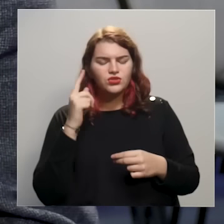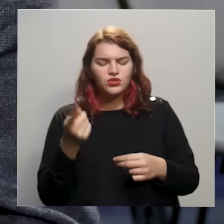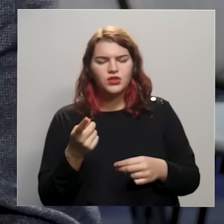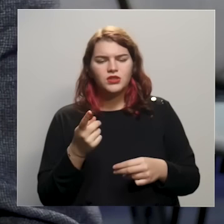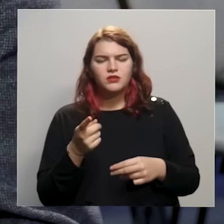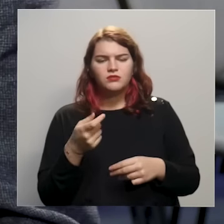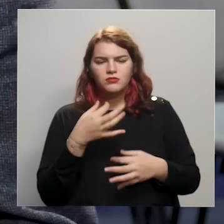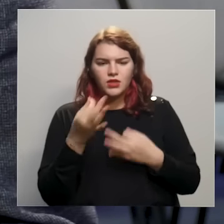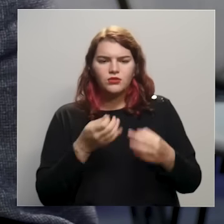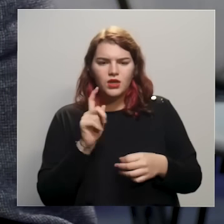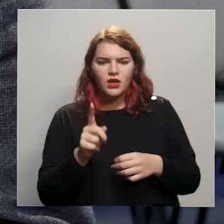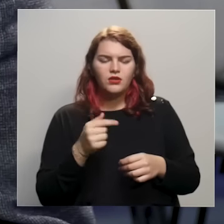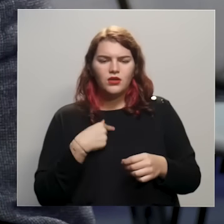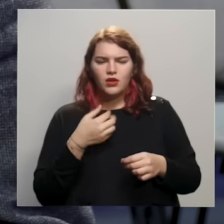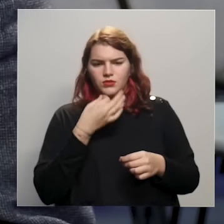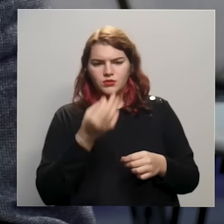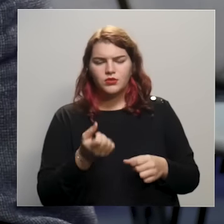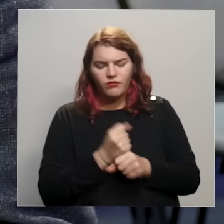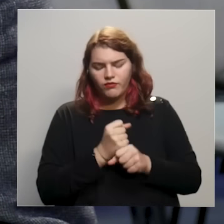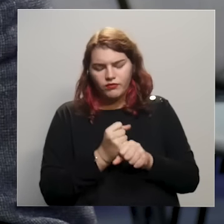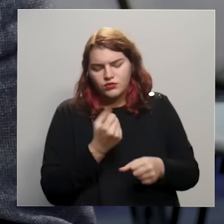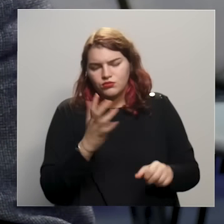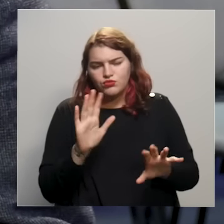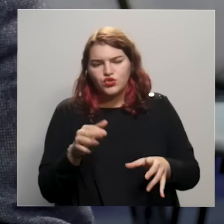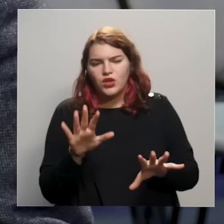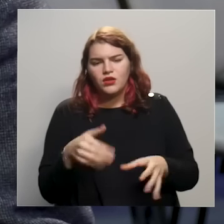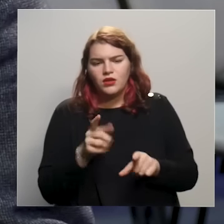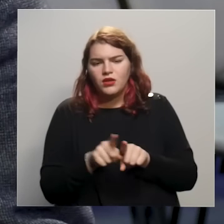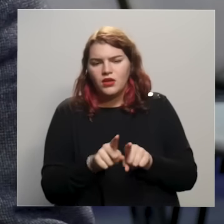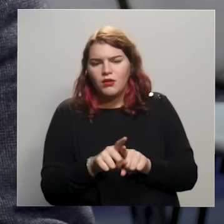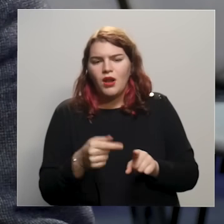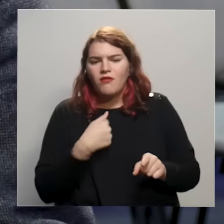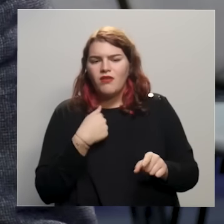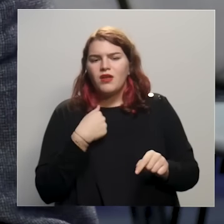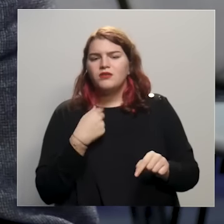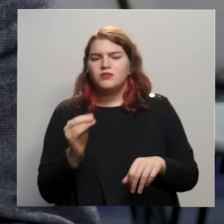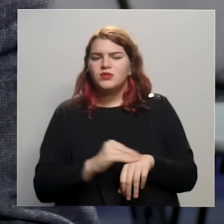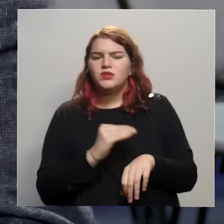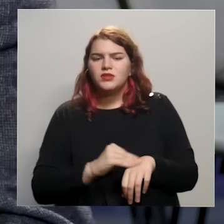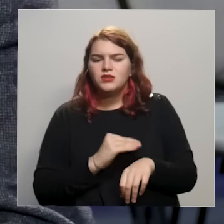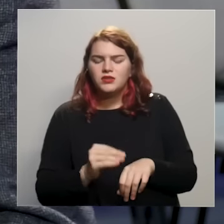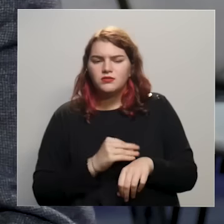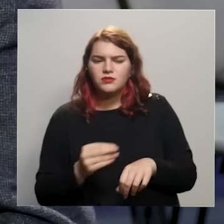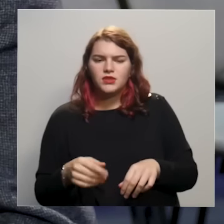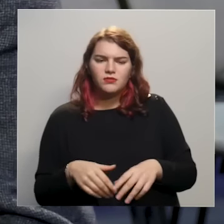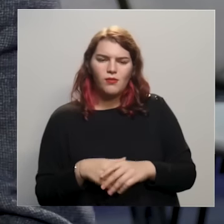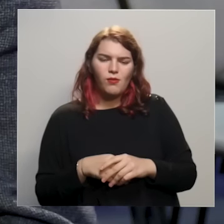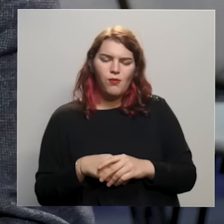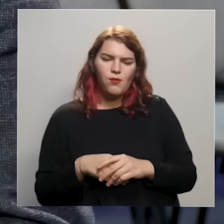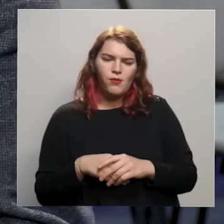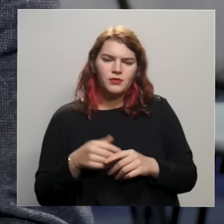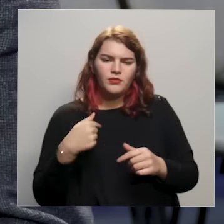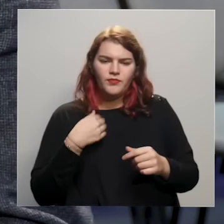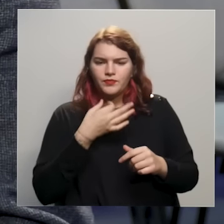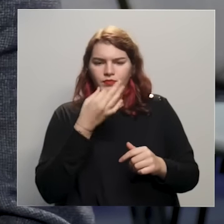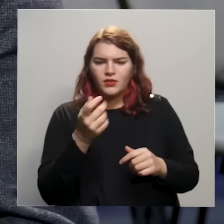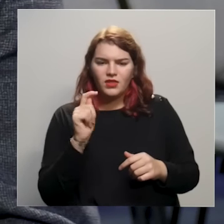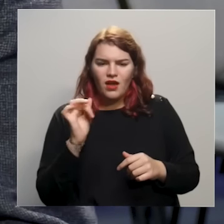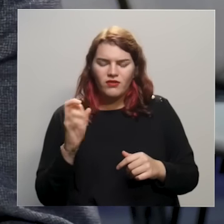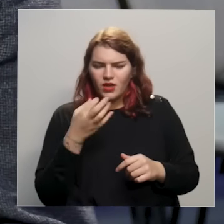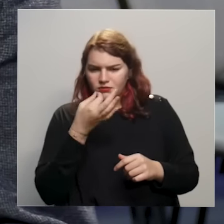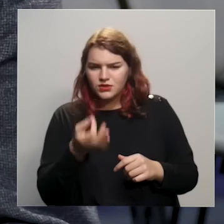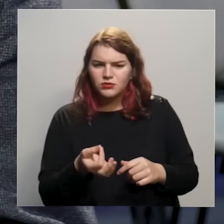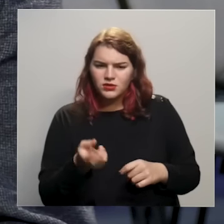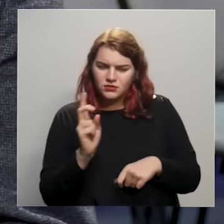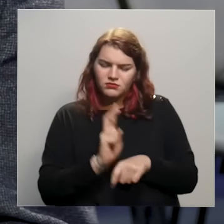lui. Și atunci am zis eu, fă ce ai de făcut, că și eu sunt pe aproape. Aia a fost vorba mea care am spus-o lui Tavi atunci. Și